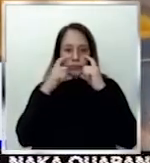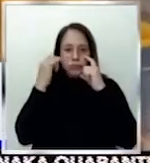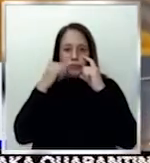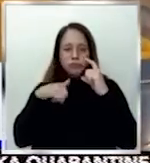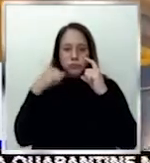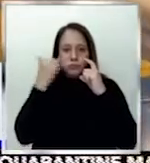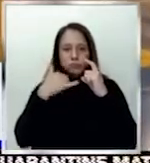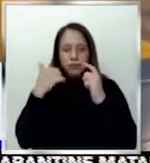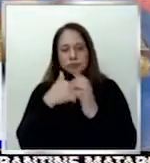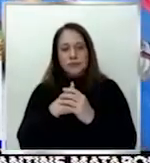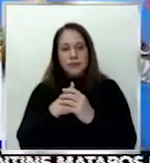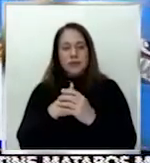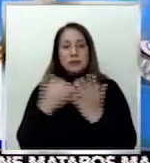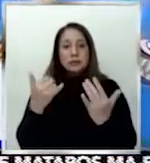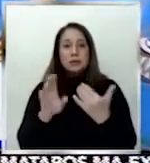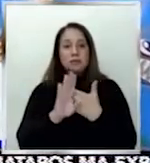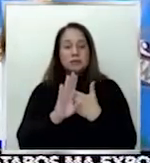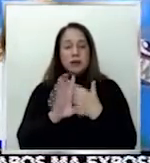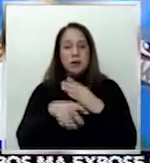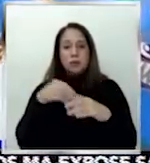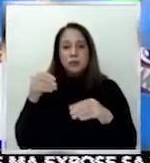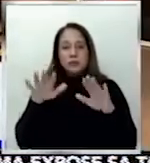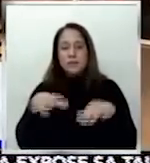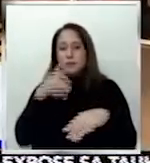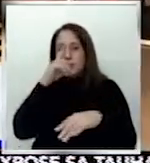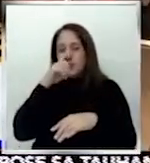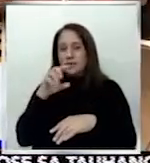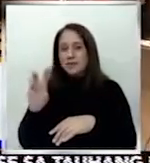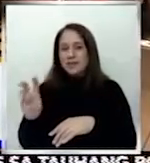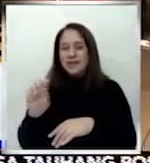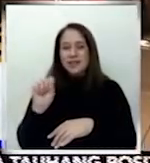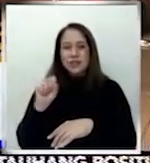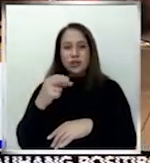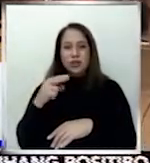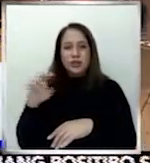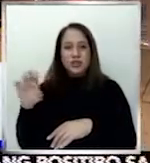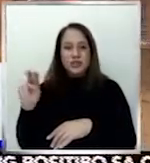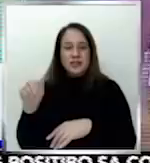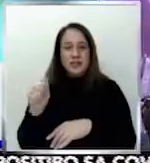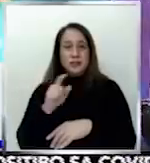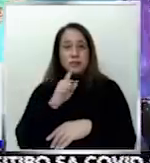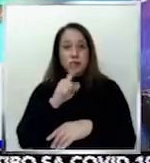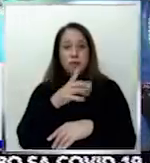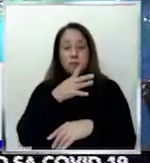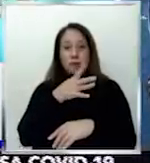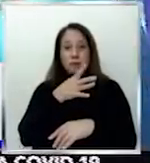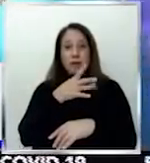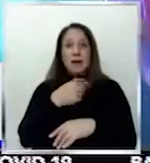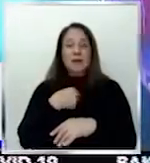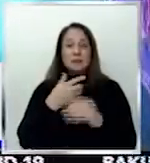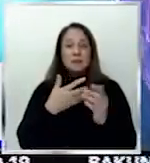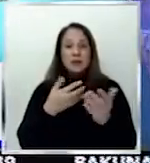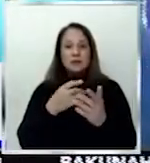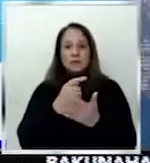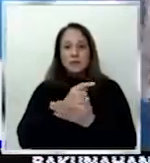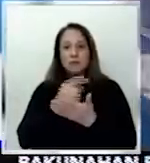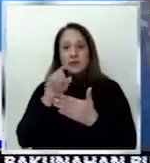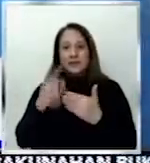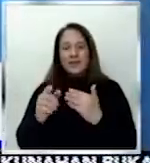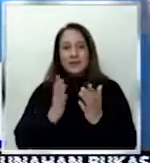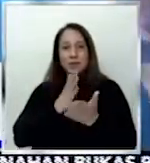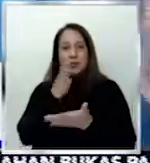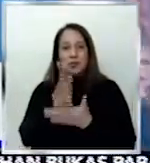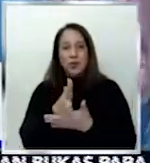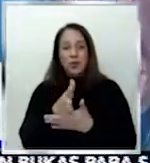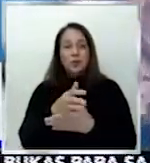na lang uli nakalabas ng bahay ang 6 years old na si Sheena. Tinaon talaga ng kanyang inang si Clady na weekday ang punta nila ng arcade para